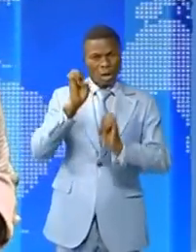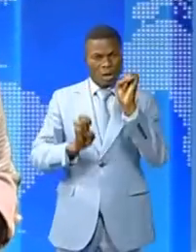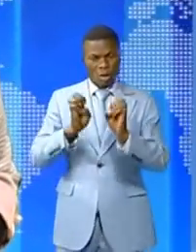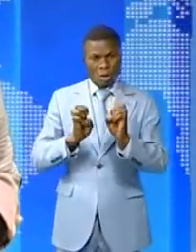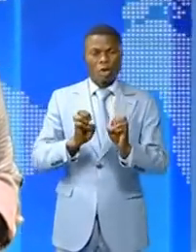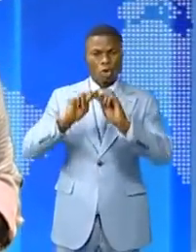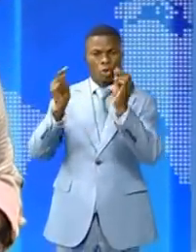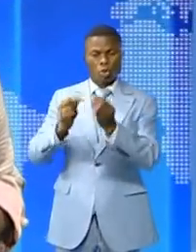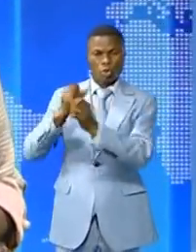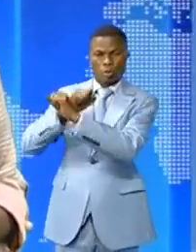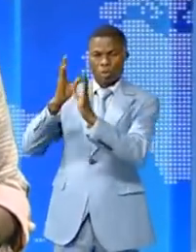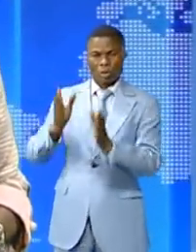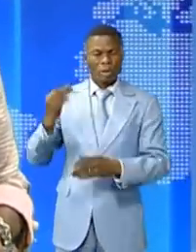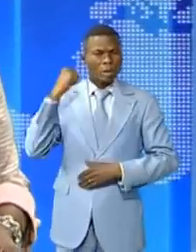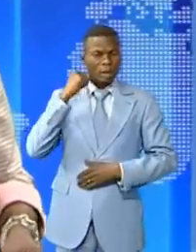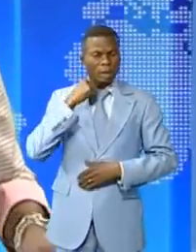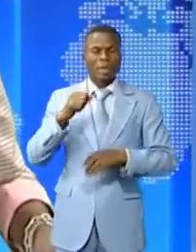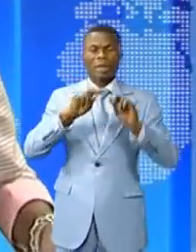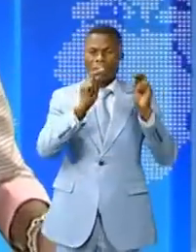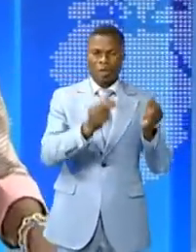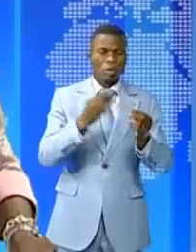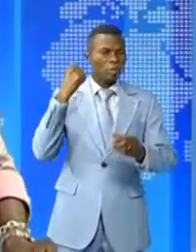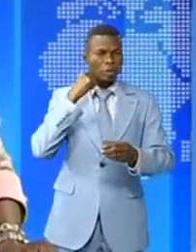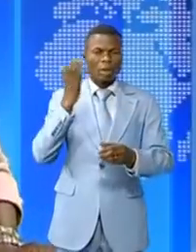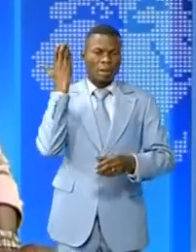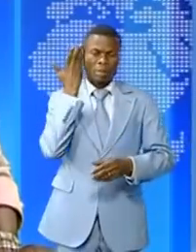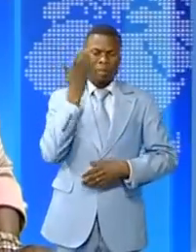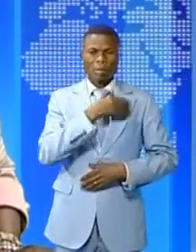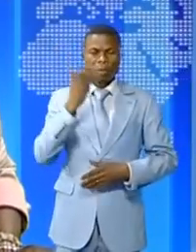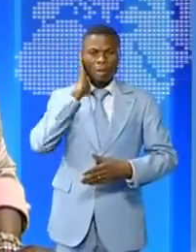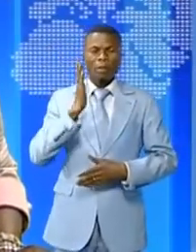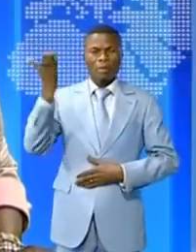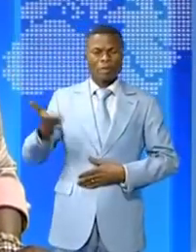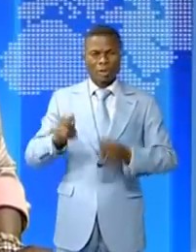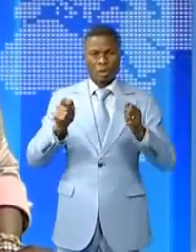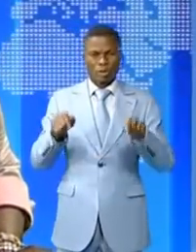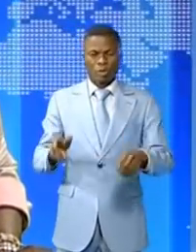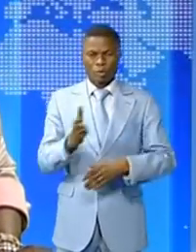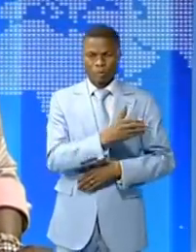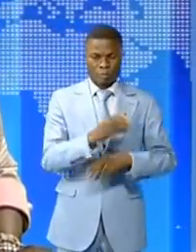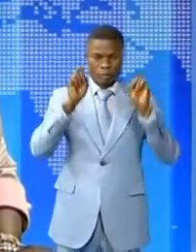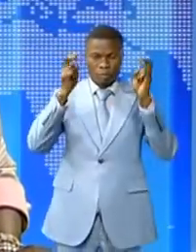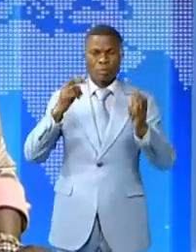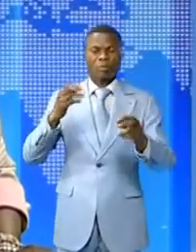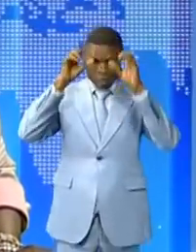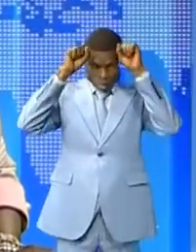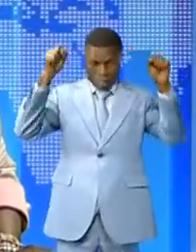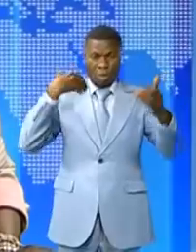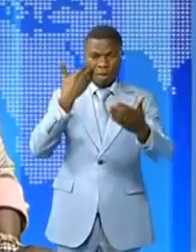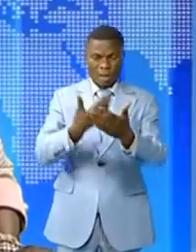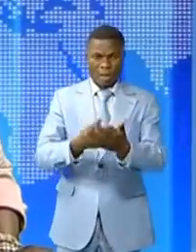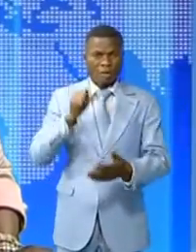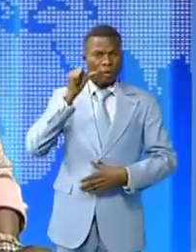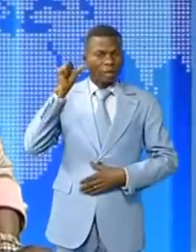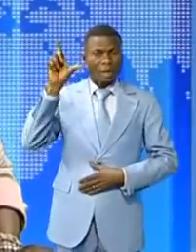le SINAMED et le CIMECO. Mesdames, Messieurs, bonsoir. Bienvenue dans ce journal. Je l'ai dit au sommaire, arrivé en Turquie depuis lundi, le